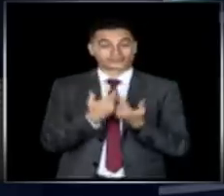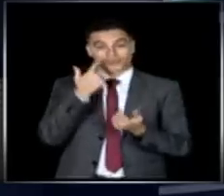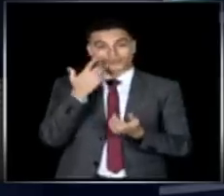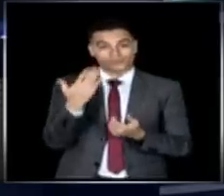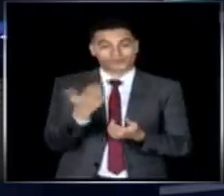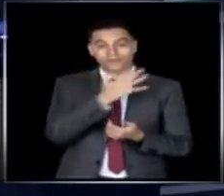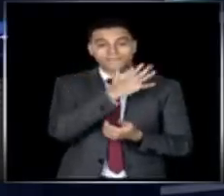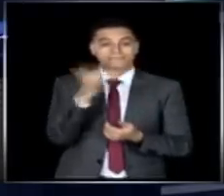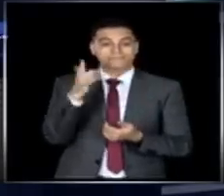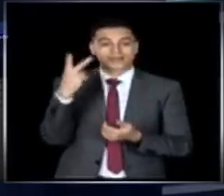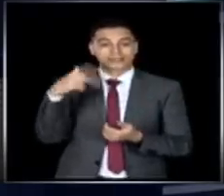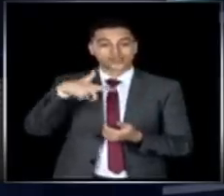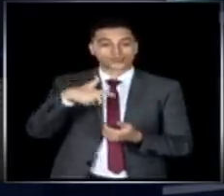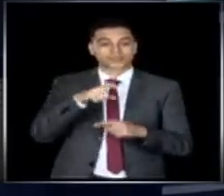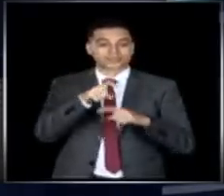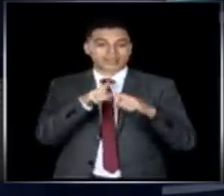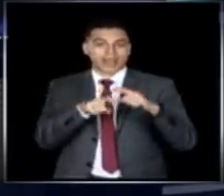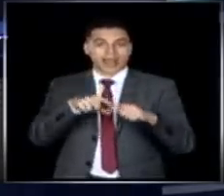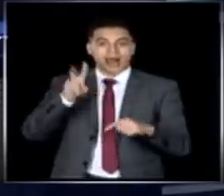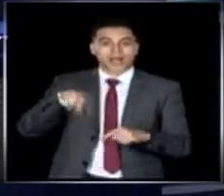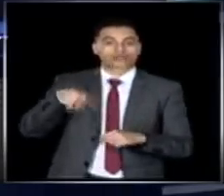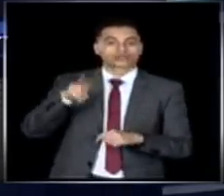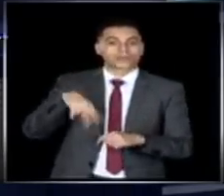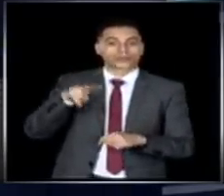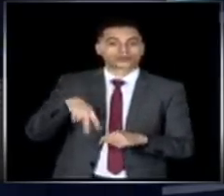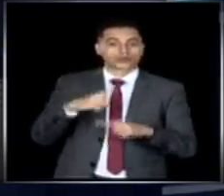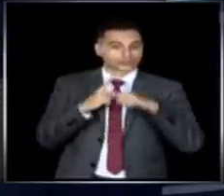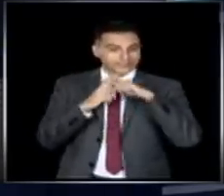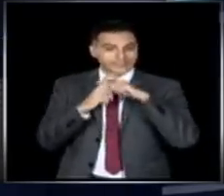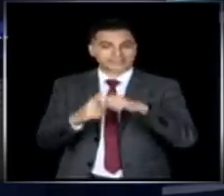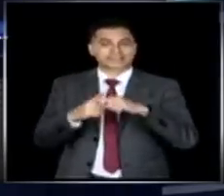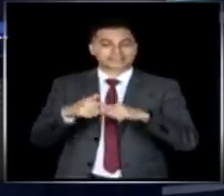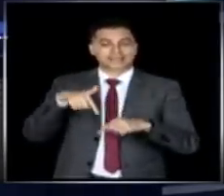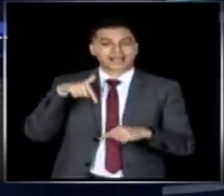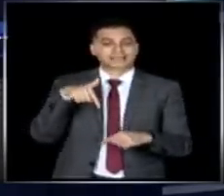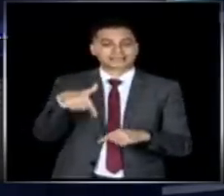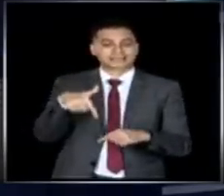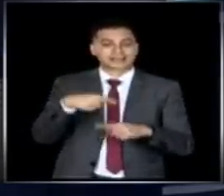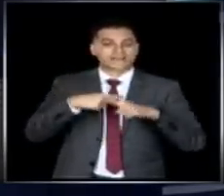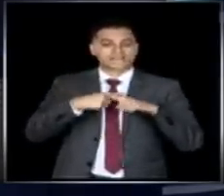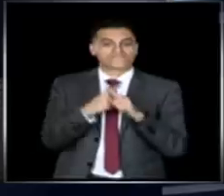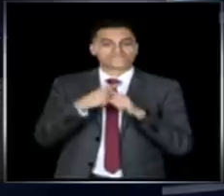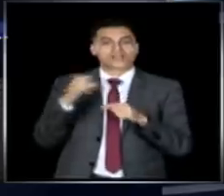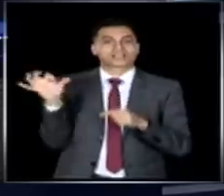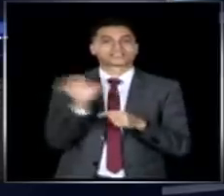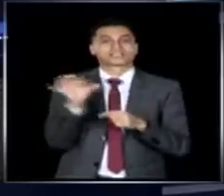حل المسألة الآتية: 162 على